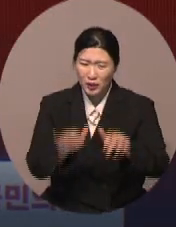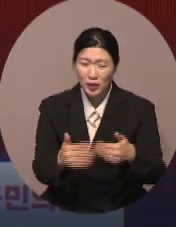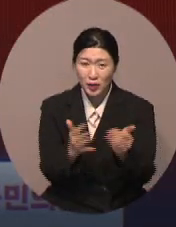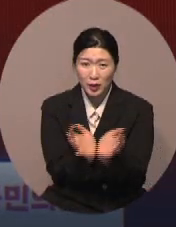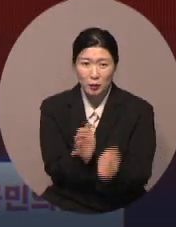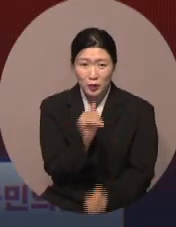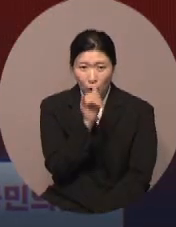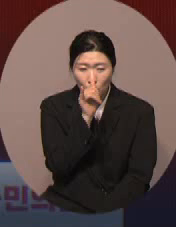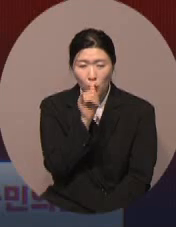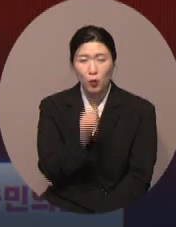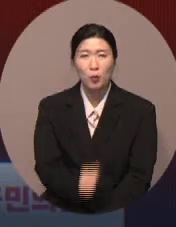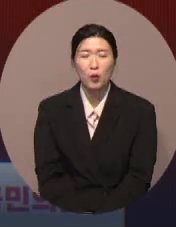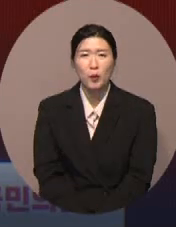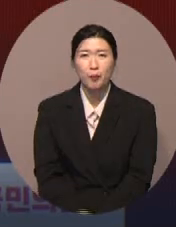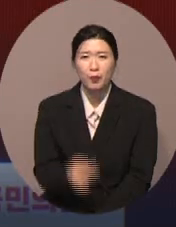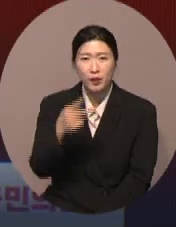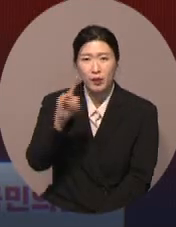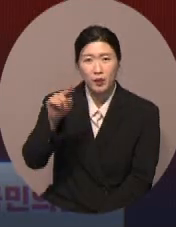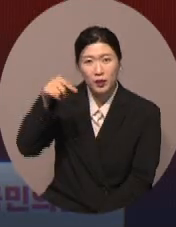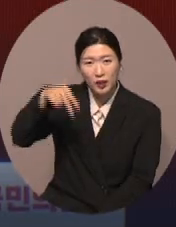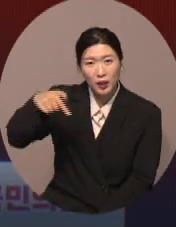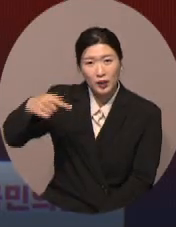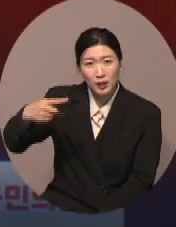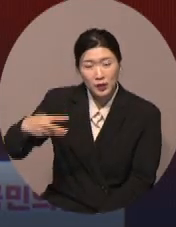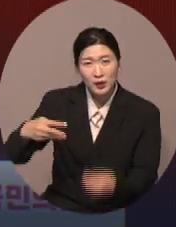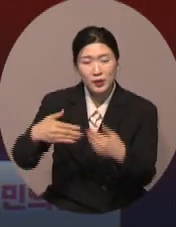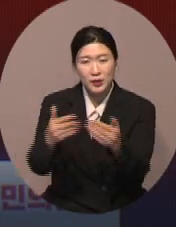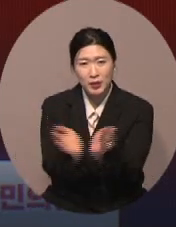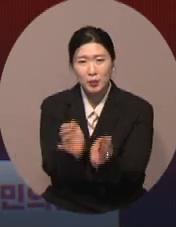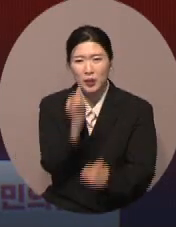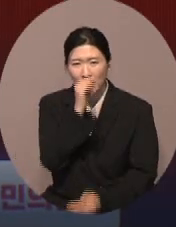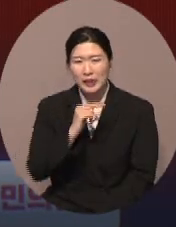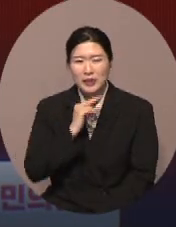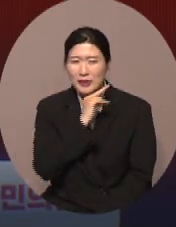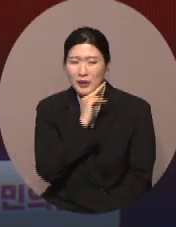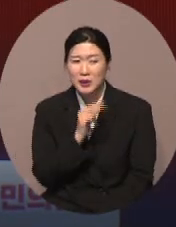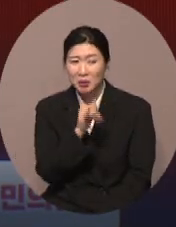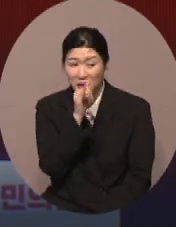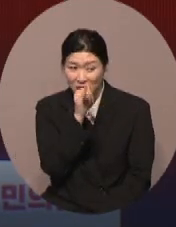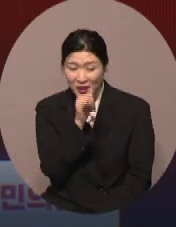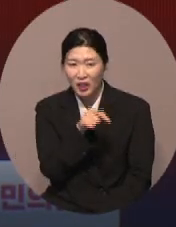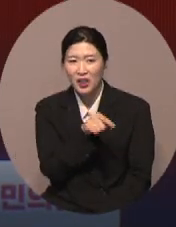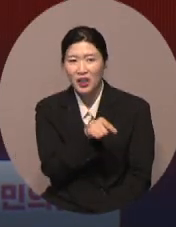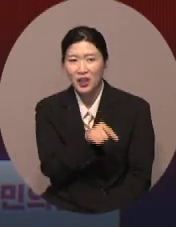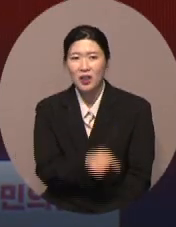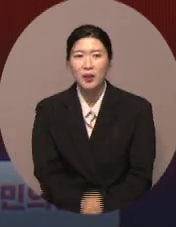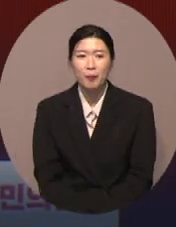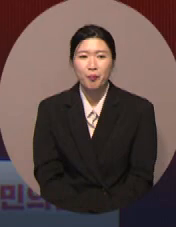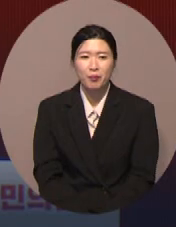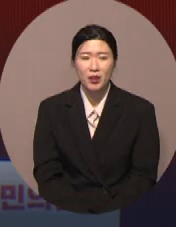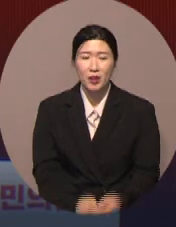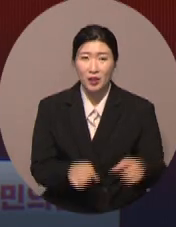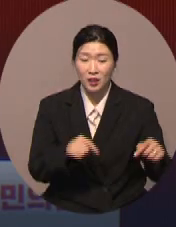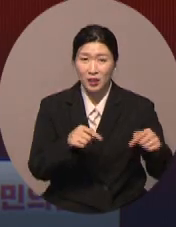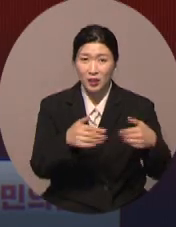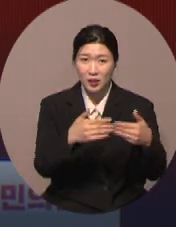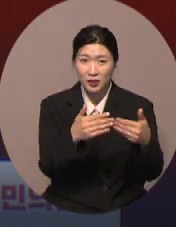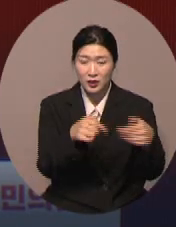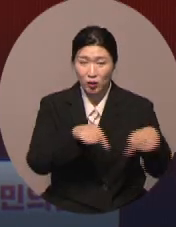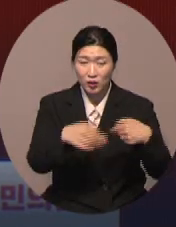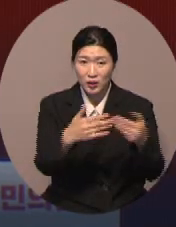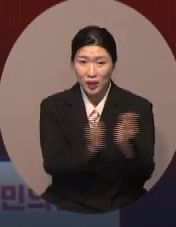있었고 심지어 댓글팀까지 있었다는 이 중대한 사법 리스크로 인해 정상적인